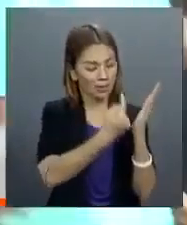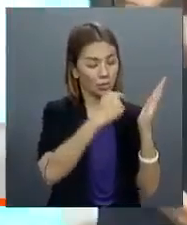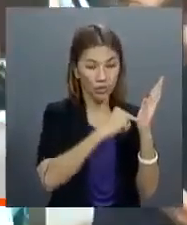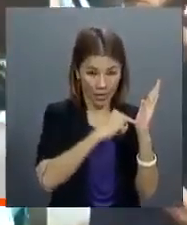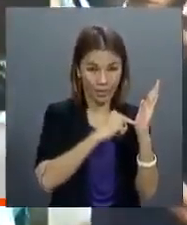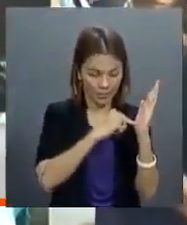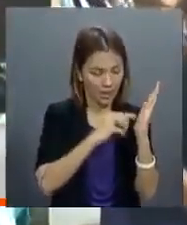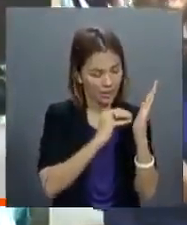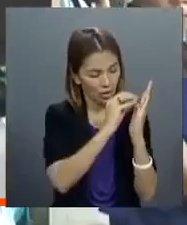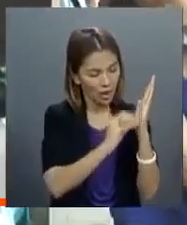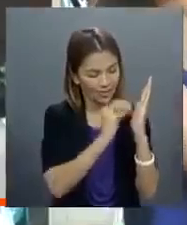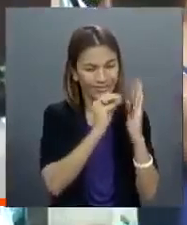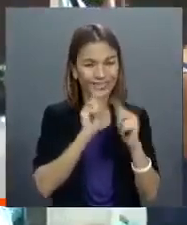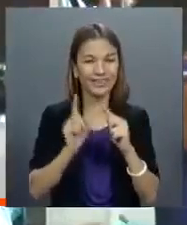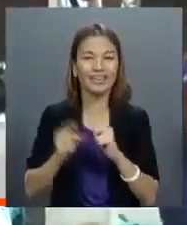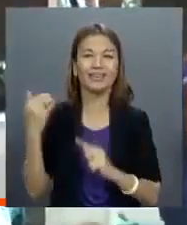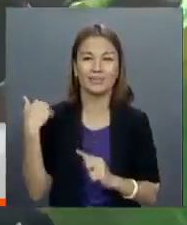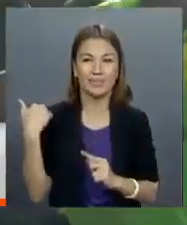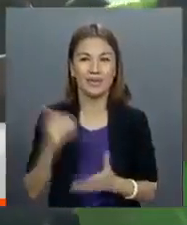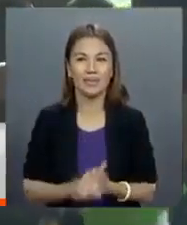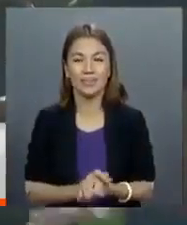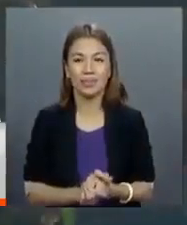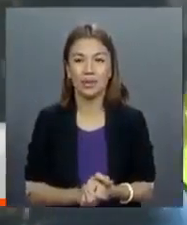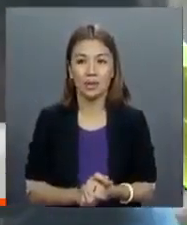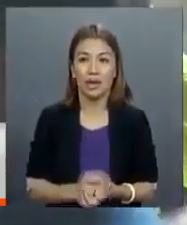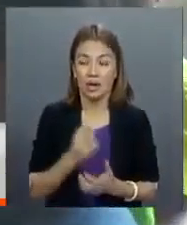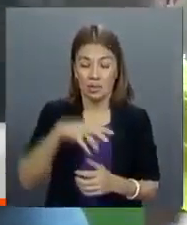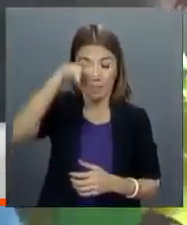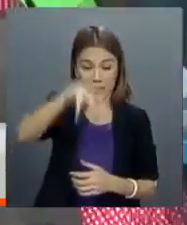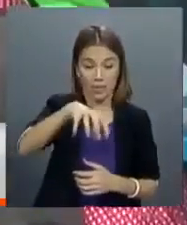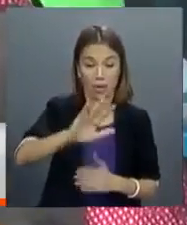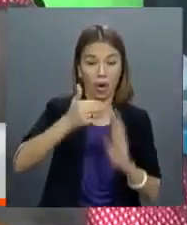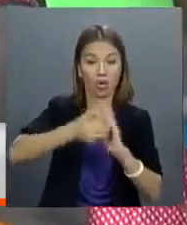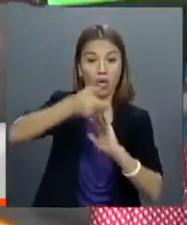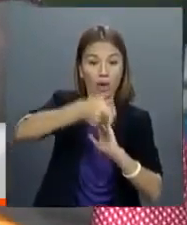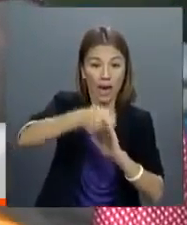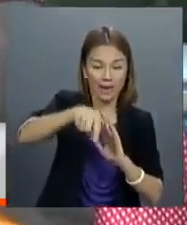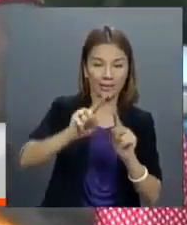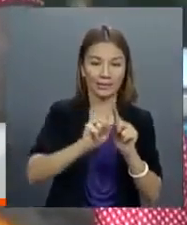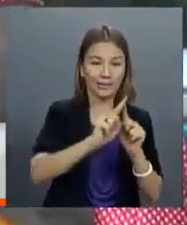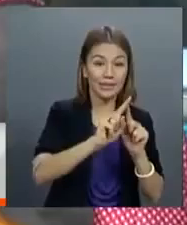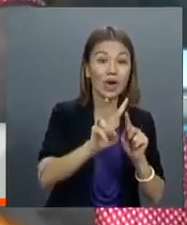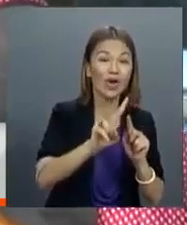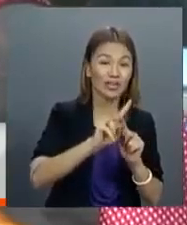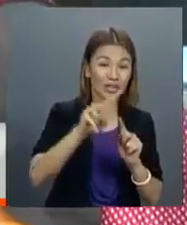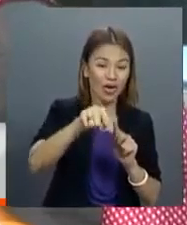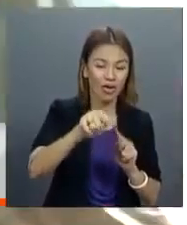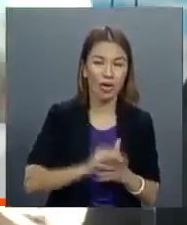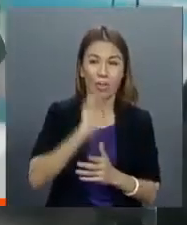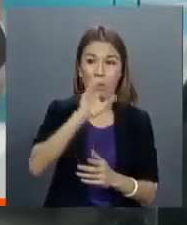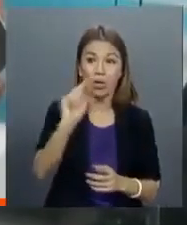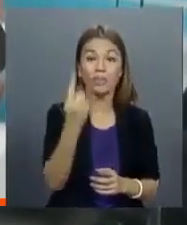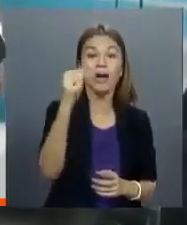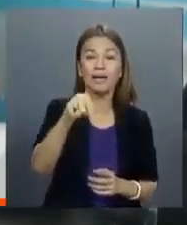และจังหวัดในพื้นที่ภาคตะวันออกค่ะในสถานีขนส่งผู้โดยสารจังหวัดนครราชสีมาแห่งที่2ประเมินว่าตลอดทั้งวันนี้